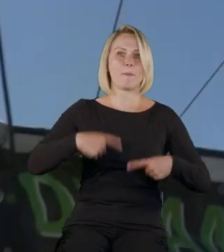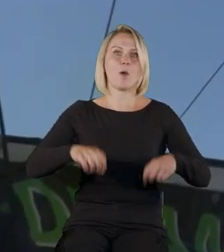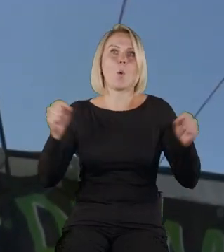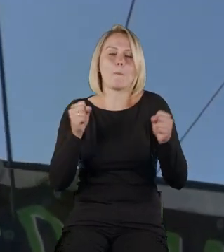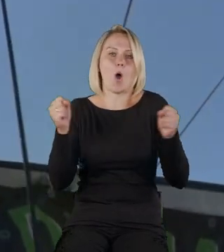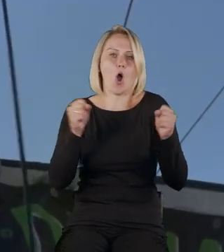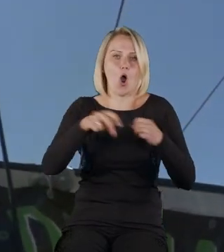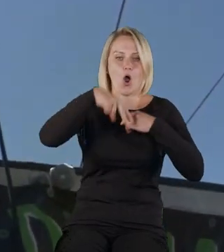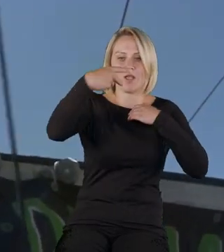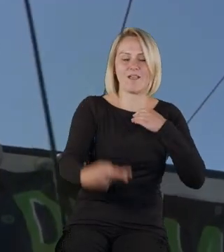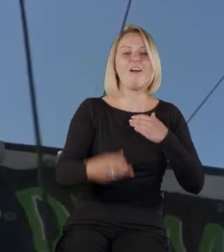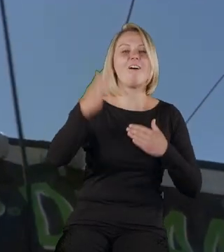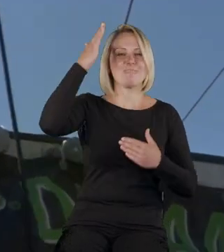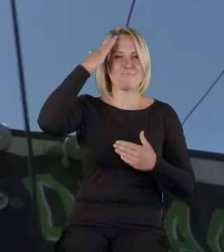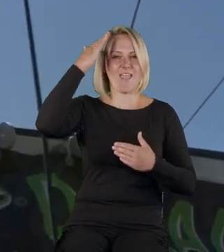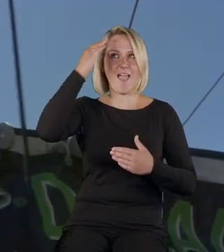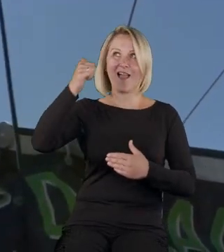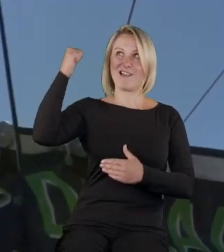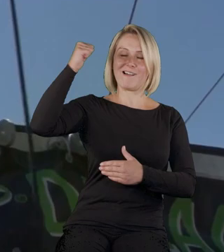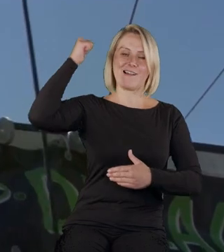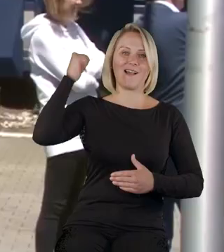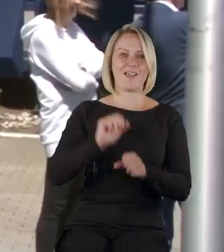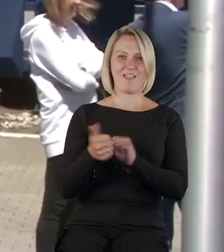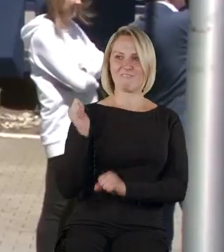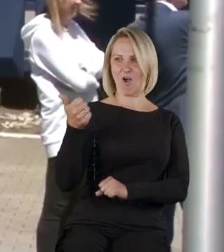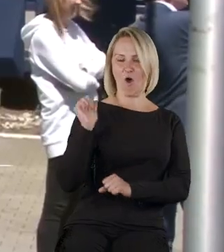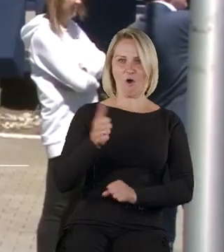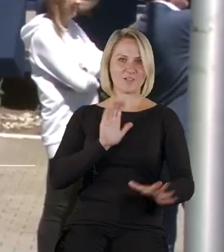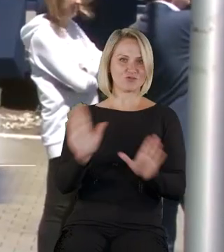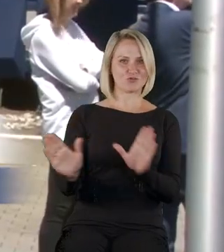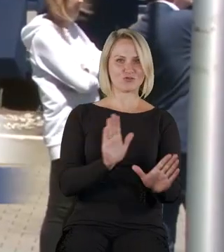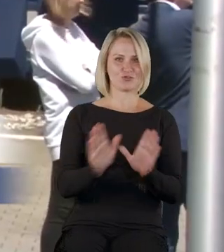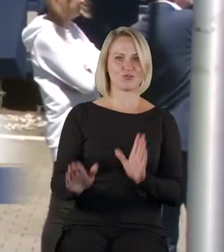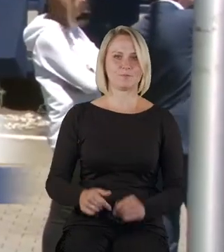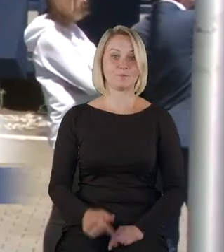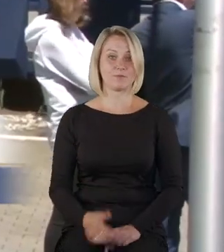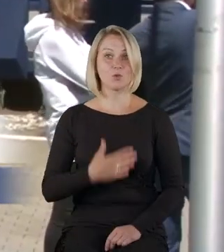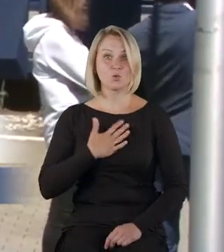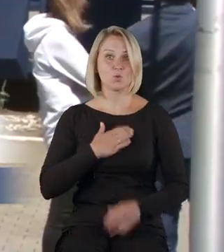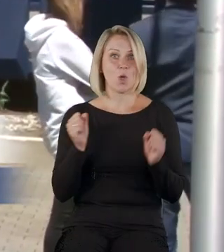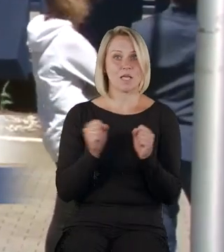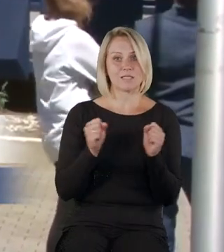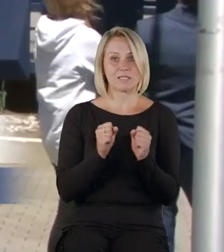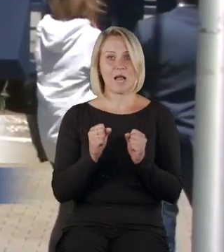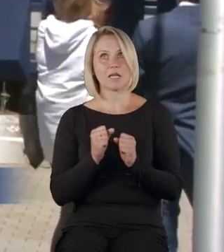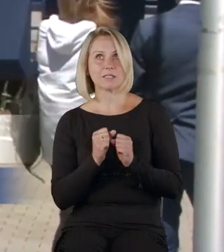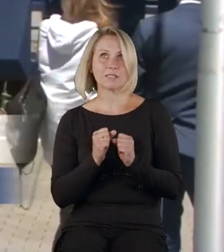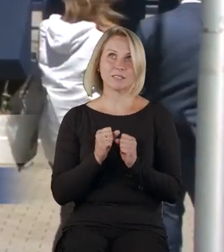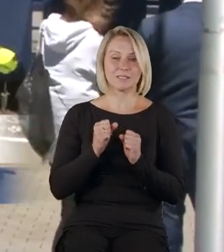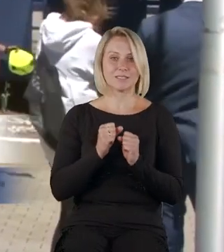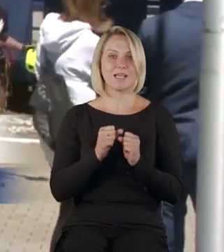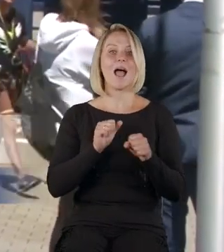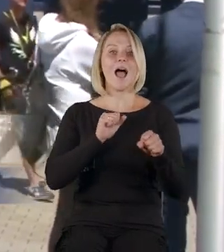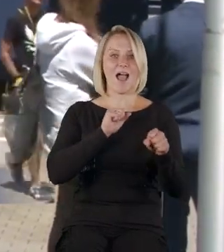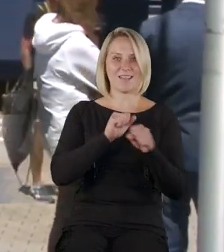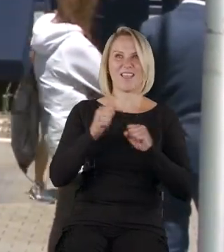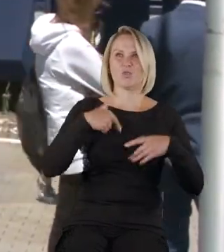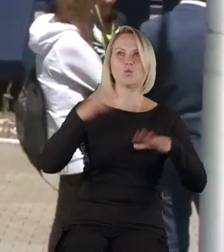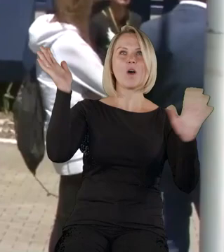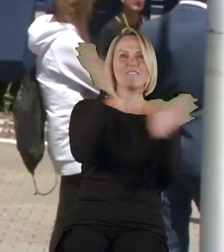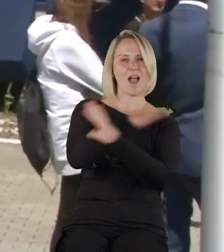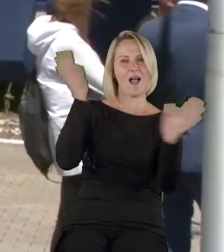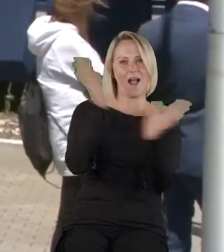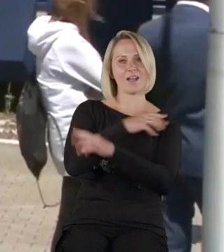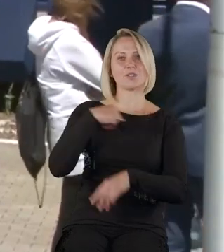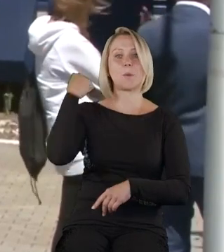skoku, bo wiedzieli, że ubezpieczają ich specjaliści. Znaczy, strachu chyba nie czuję, aczkolwiek wieje tutaj dość istotnie. No, pogoda